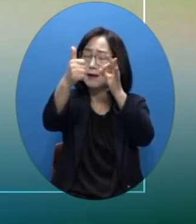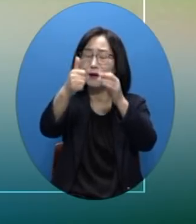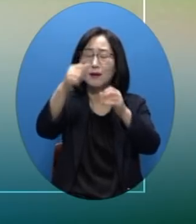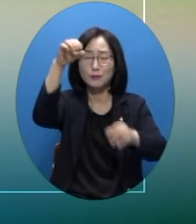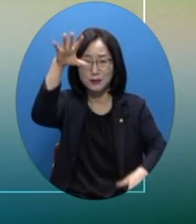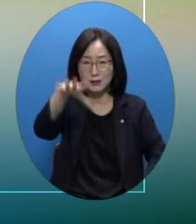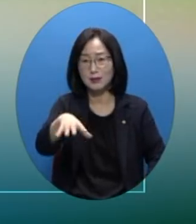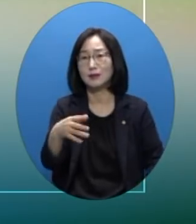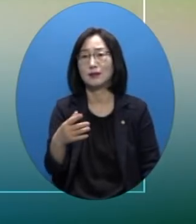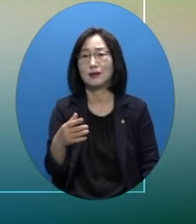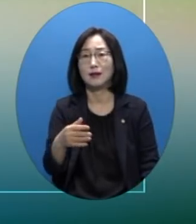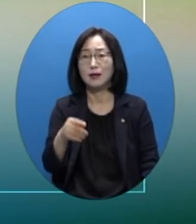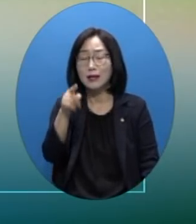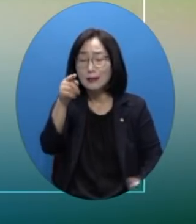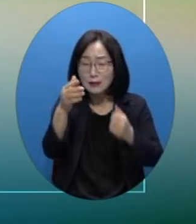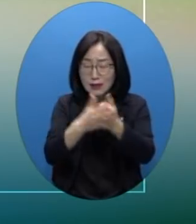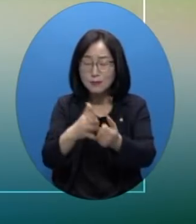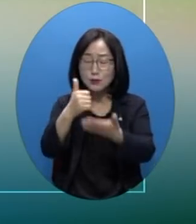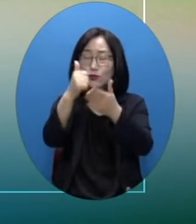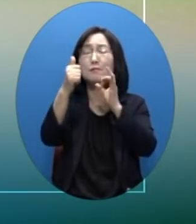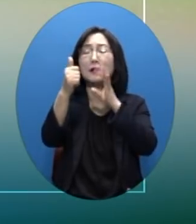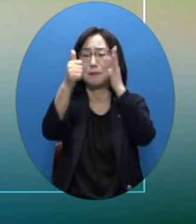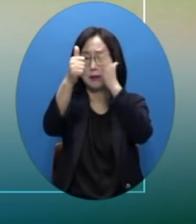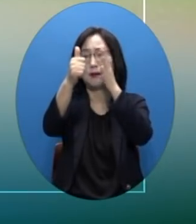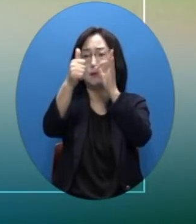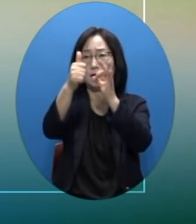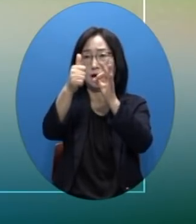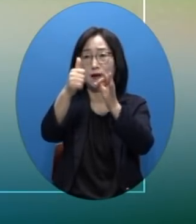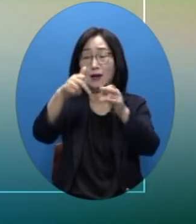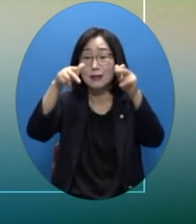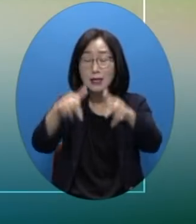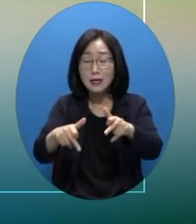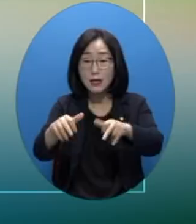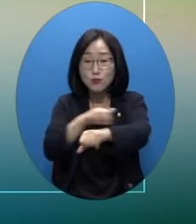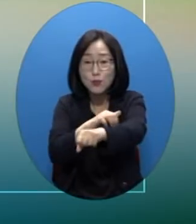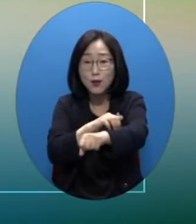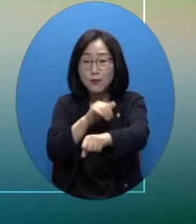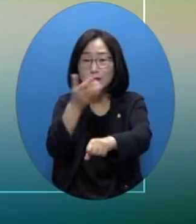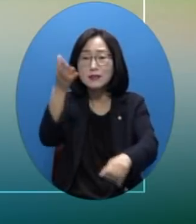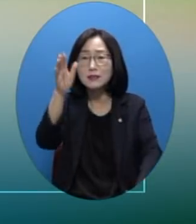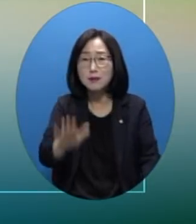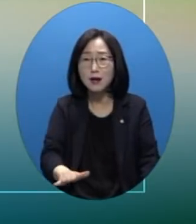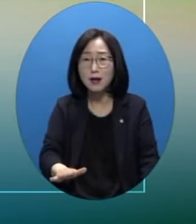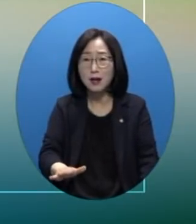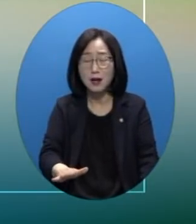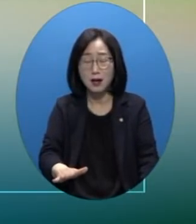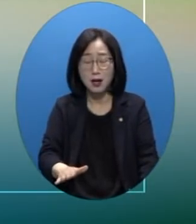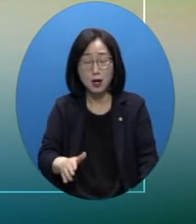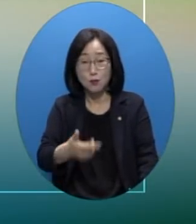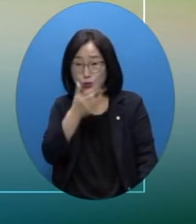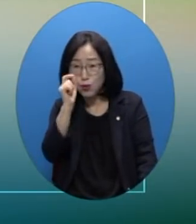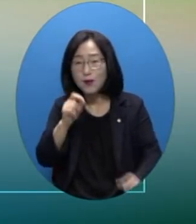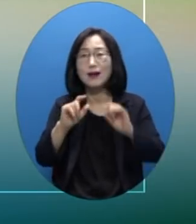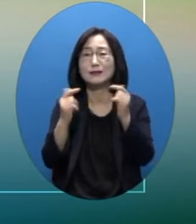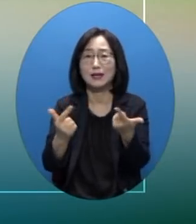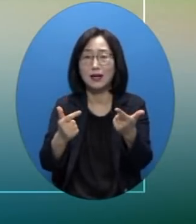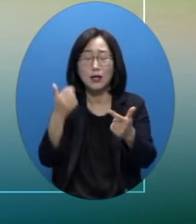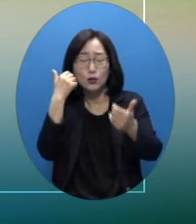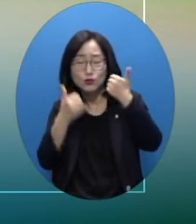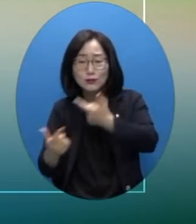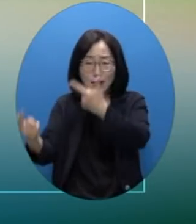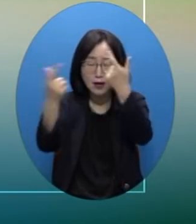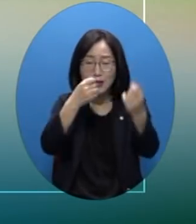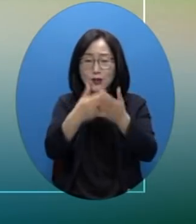빛이었습니다. 그래서 주님만 보았습니다. 장애는 불편함일 수는 있어도 불완전함은 아닙니다. 누구나 겪을 수